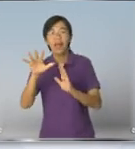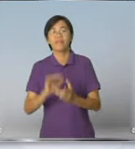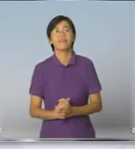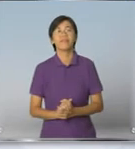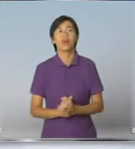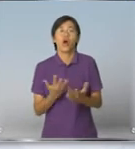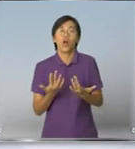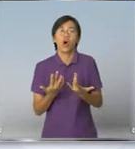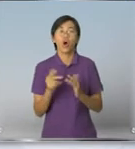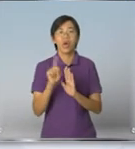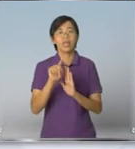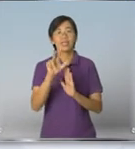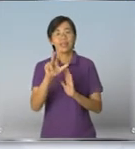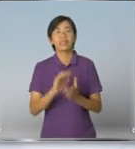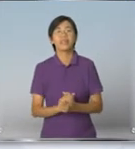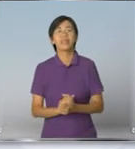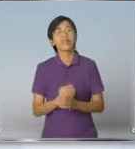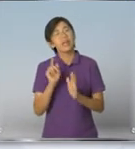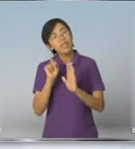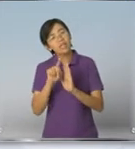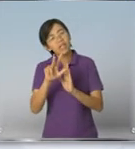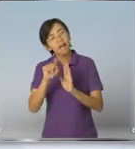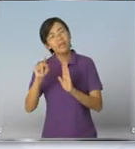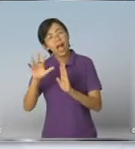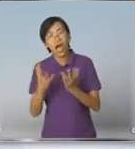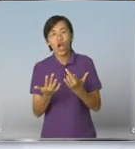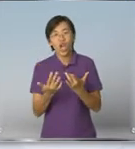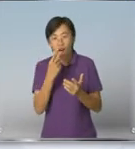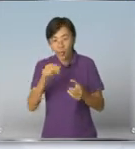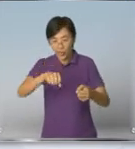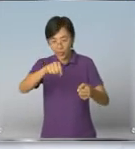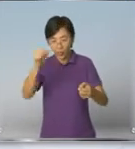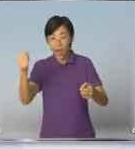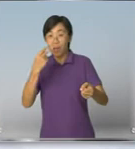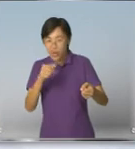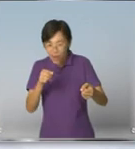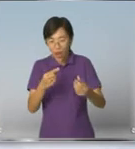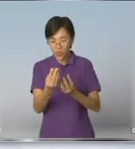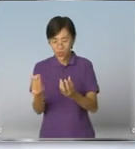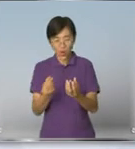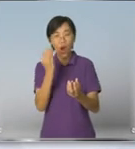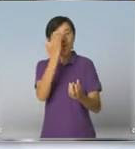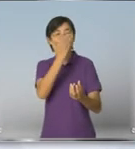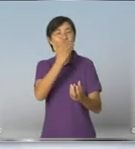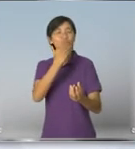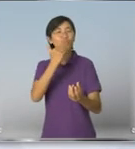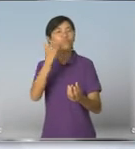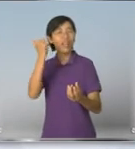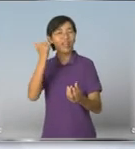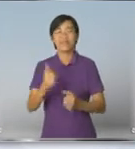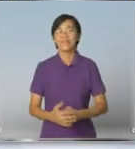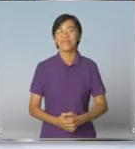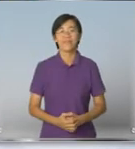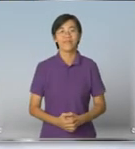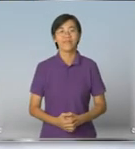มาณ 3-5 นาท ีใช่ใช่ค่ะ นะครับเนี่ยเดี๋ยวอดใจรอสักครู่นะครับเดี๋ยวจะมาพบกับดอกช่อม่วงสวยๆนะครับในแบบที่สุกเ